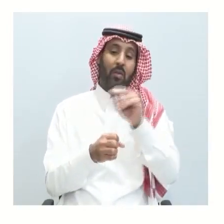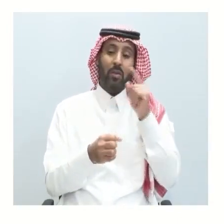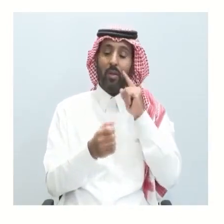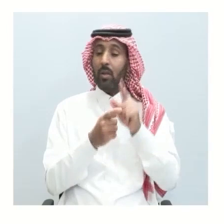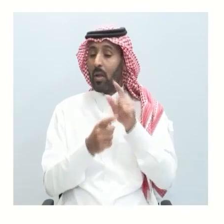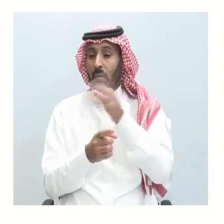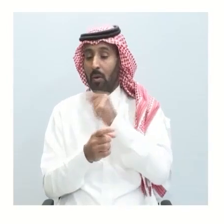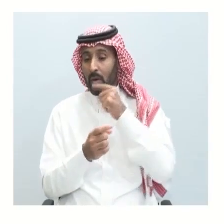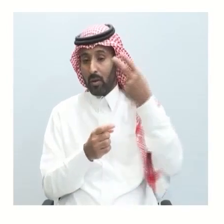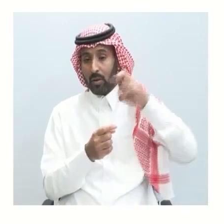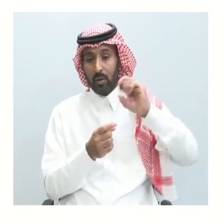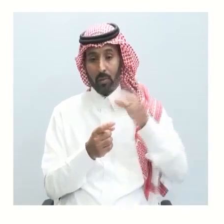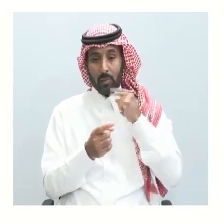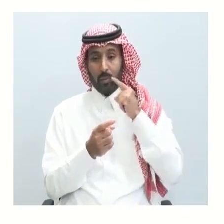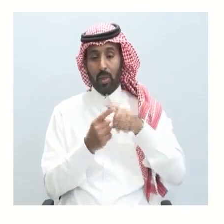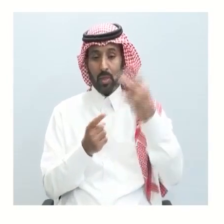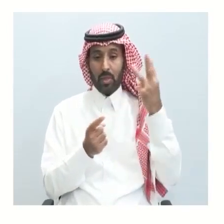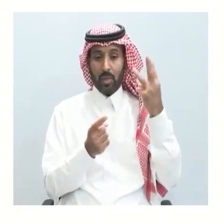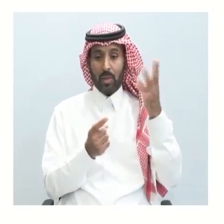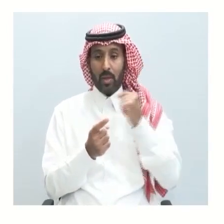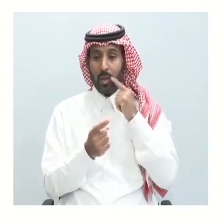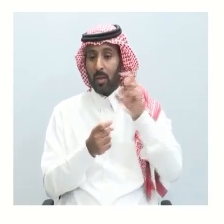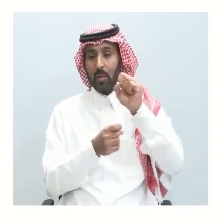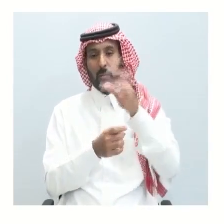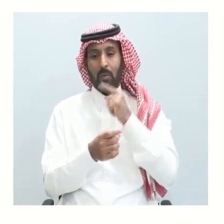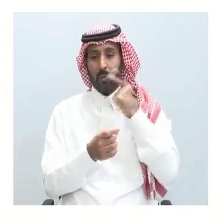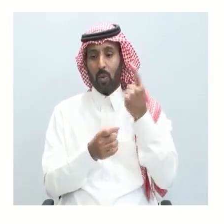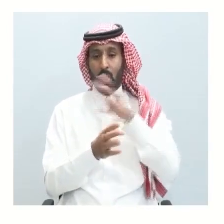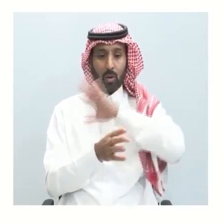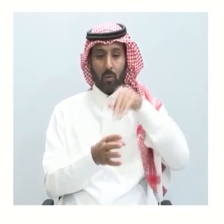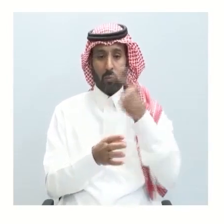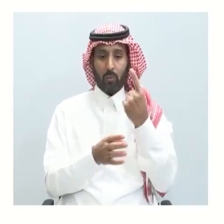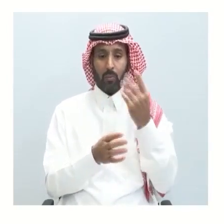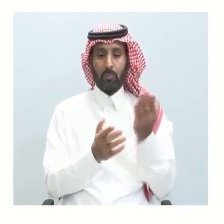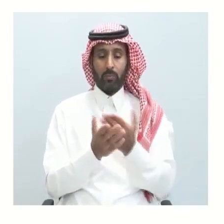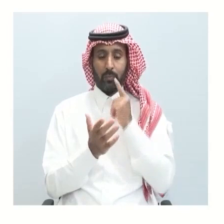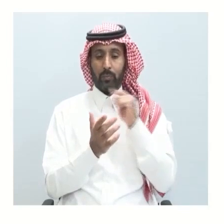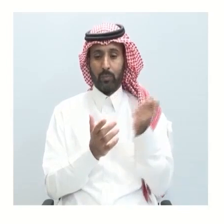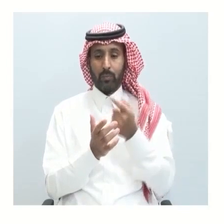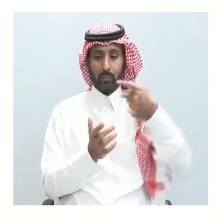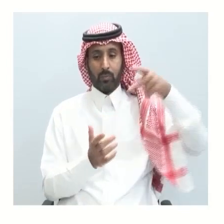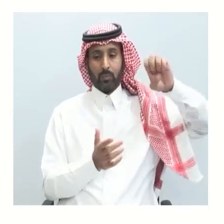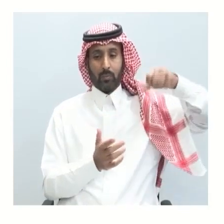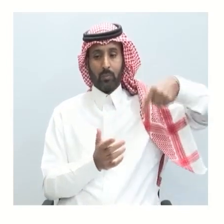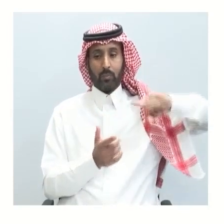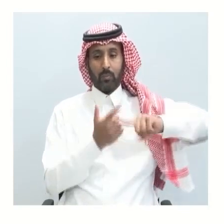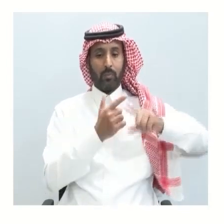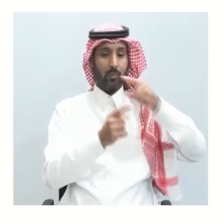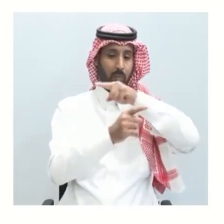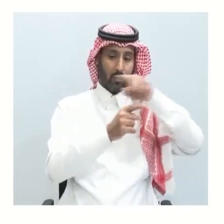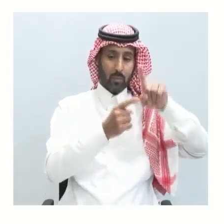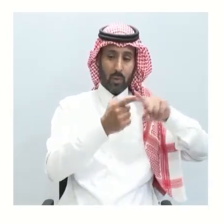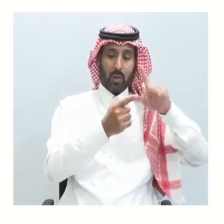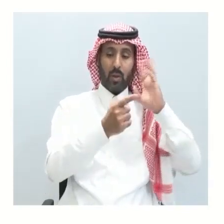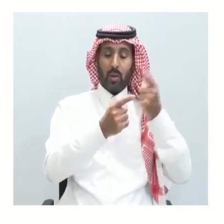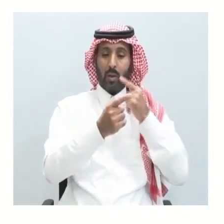فقط في الهيدروجين يوجد الثلاثة والبقية لدي واحد. إذن سنكتب القانون ونقول